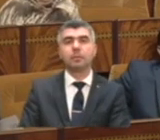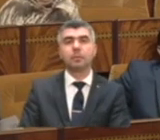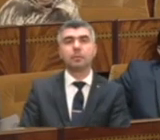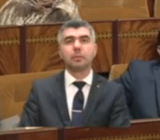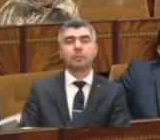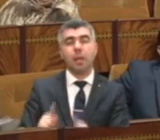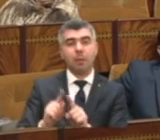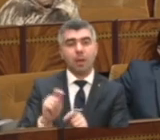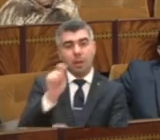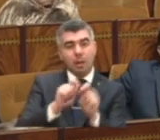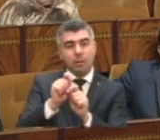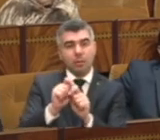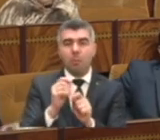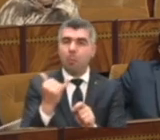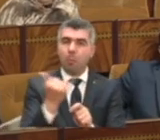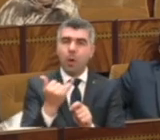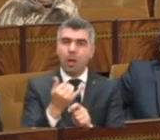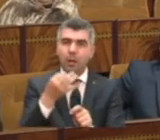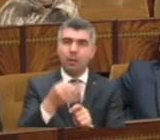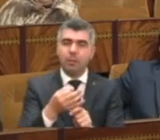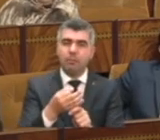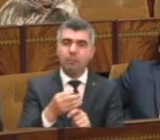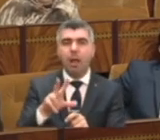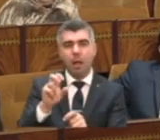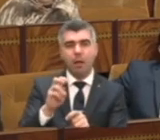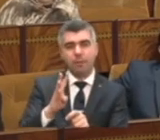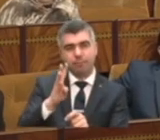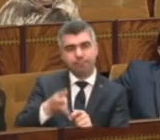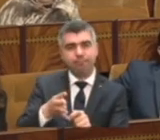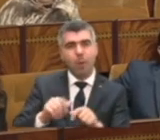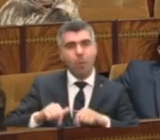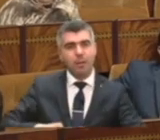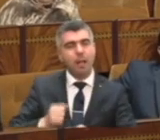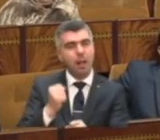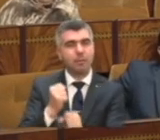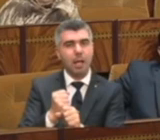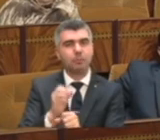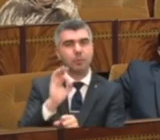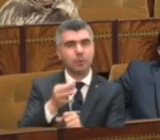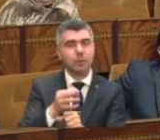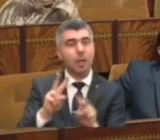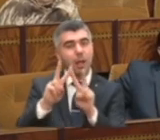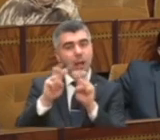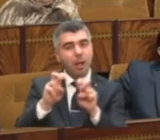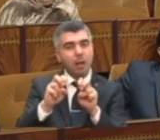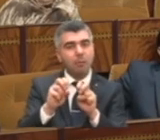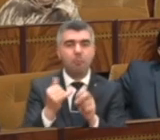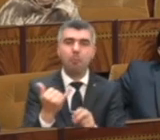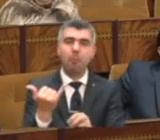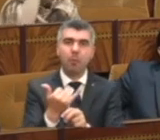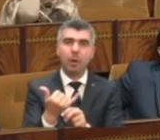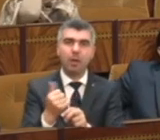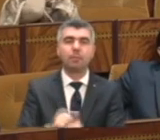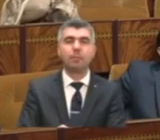واحد التصور يكون واضح، يكون شجاع. الكفاءة تنظن عندكم، ولكن خاصكم الشجاعة باش ديروا تبحثوا على مصادر أخرى. عندنا